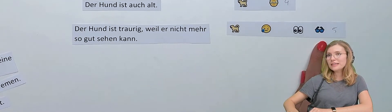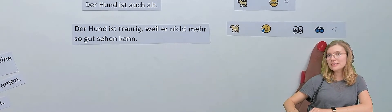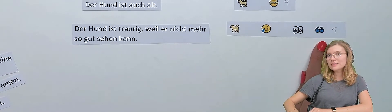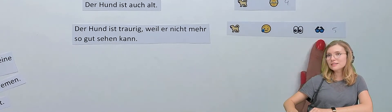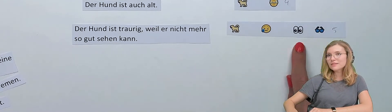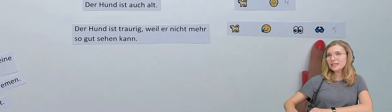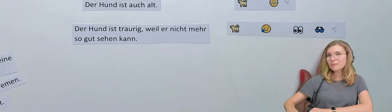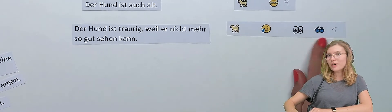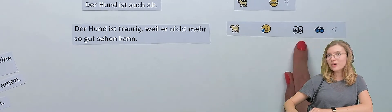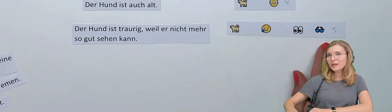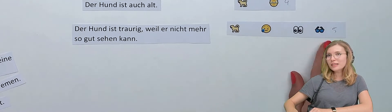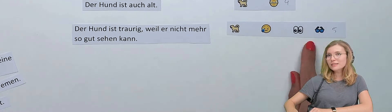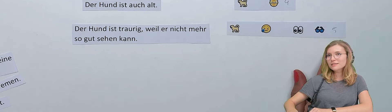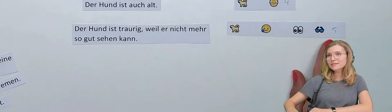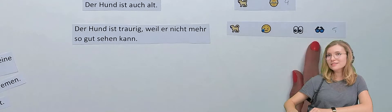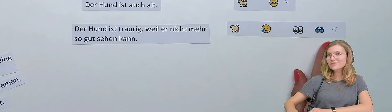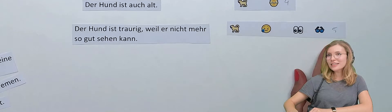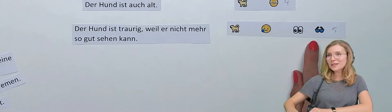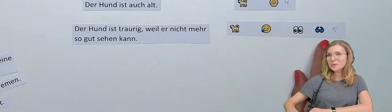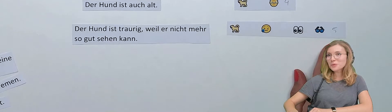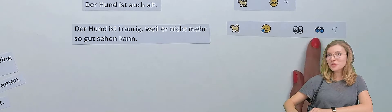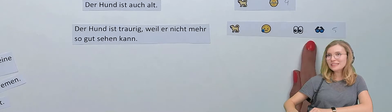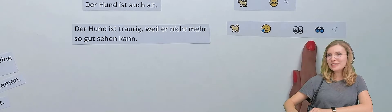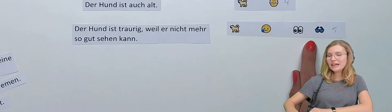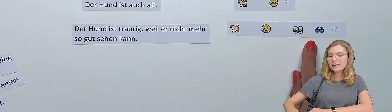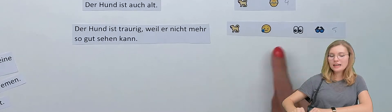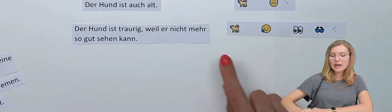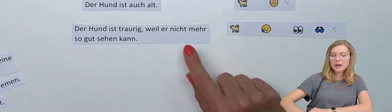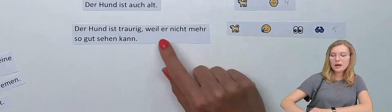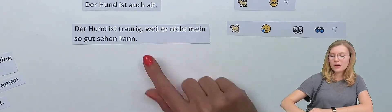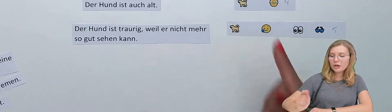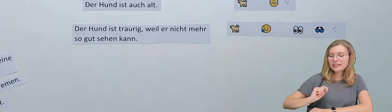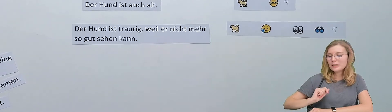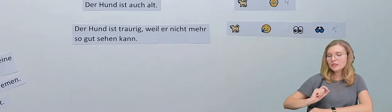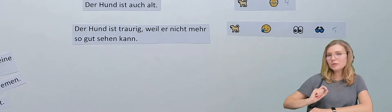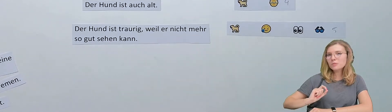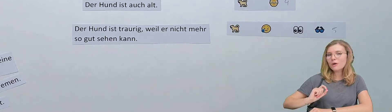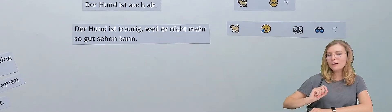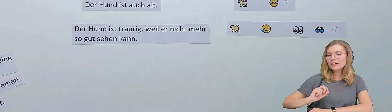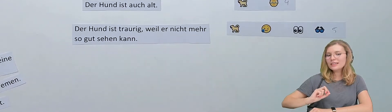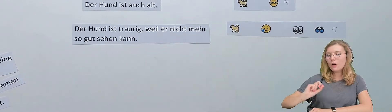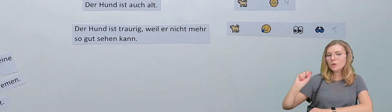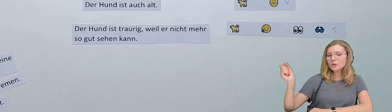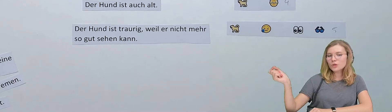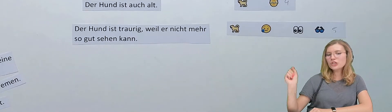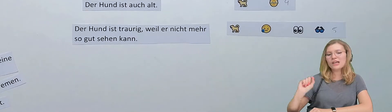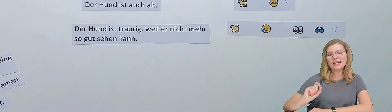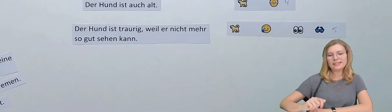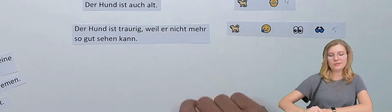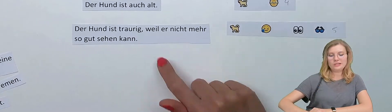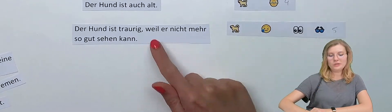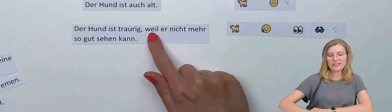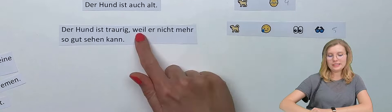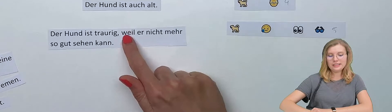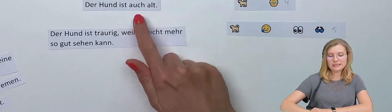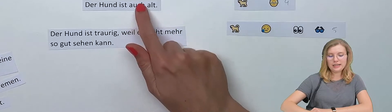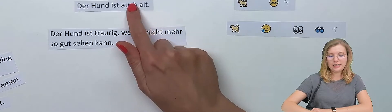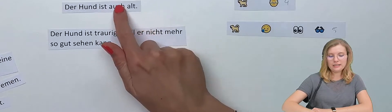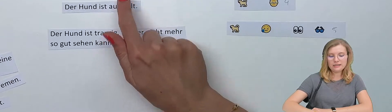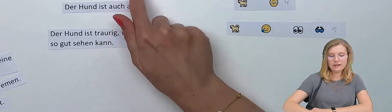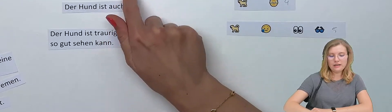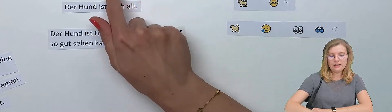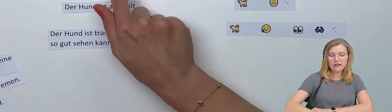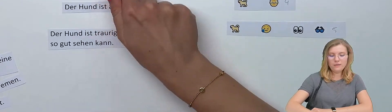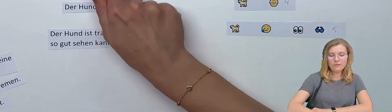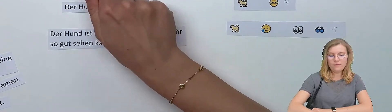weil ich dachte, weil der braucht eine Brille, weil er nicht mehr so gut sehen kann. Ja. Man könnte jetzt aber zum Beispiel auch einfach die Augen durchstreichen oder sowas, ne? Dass der